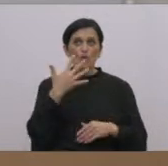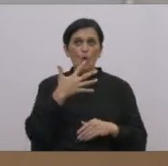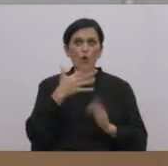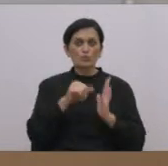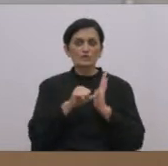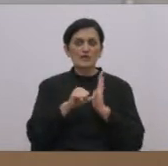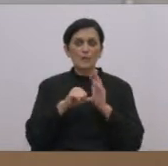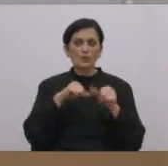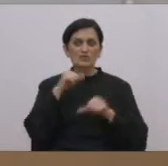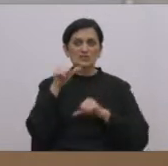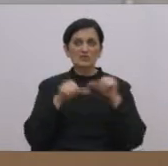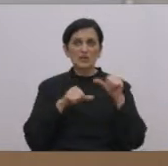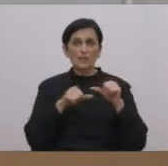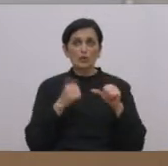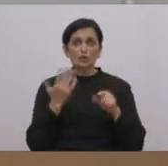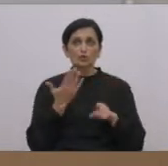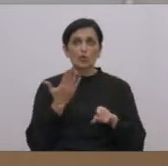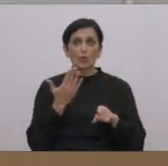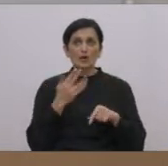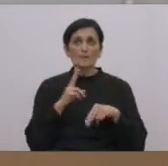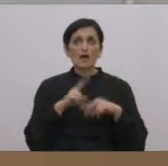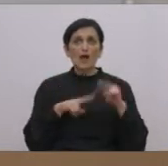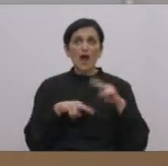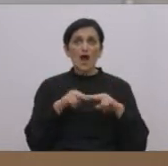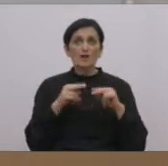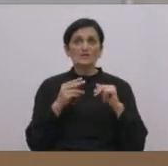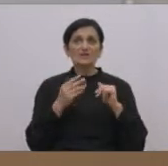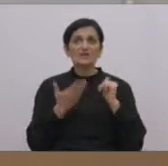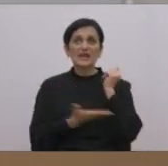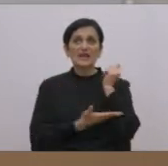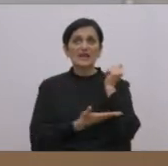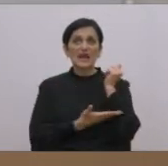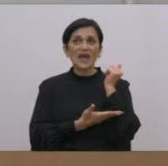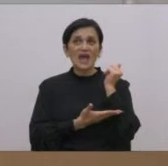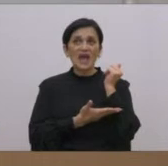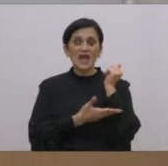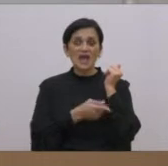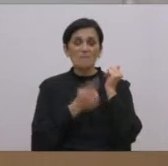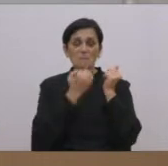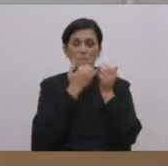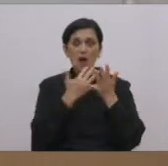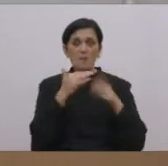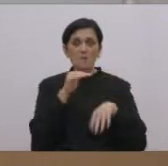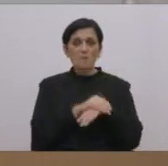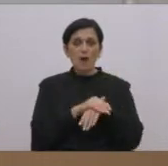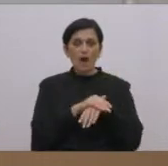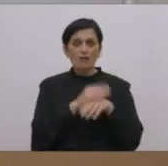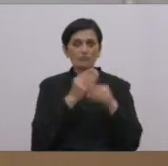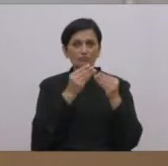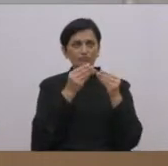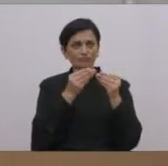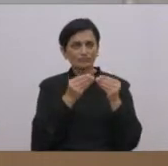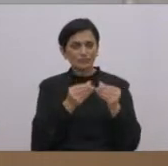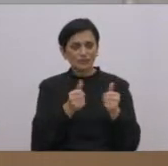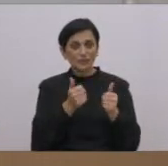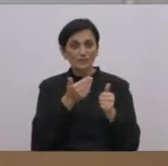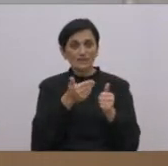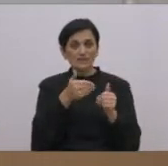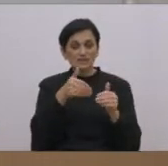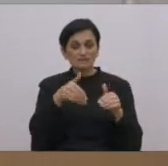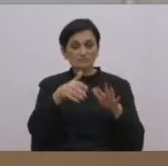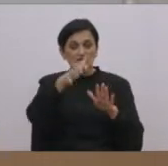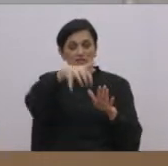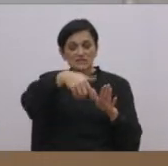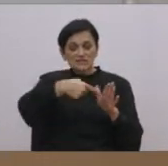60-იან წლებში, რომელიც აშენებულია ხის მასალით, არის ფაქტიურად პობის და მის საძირკველიც არის